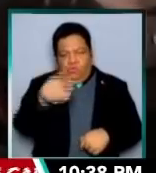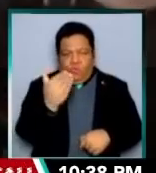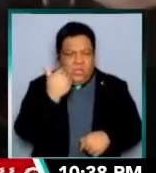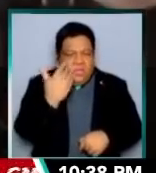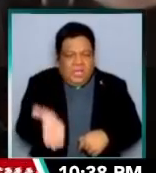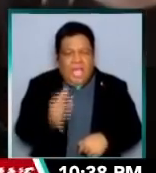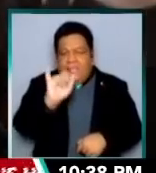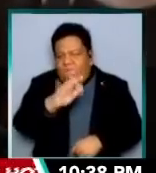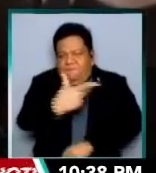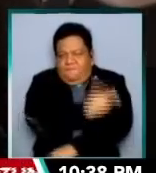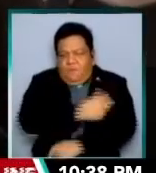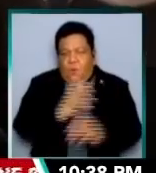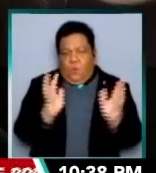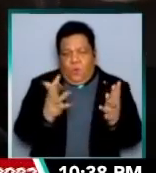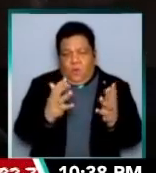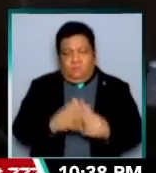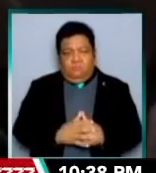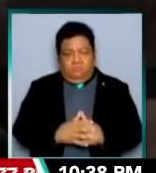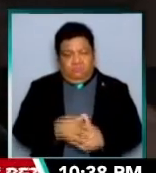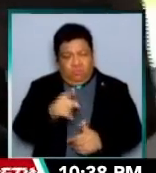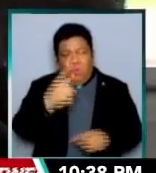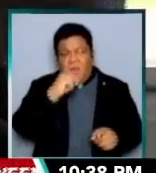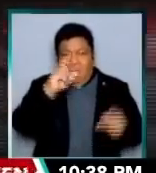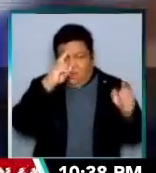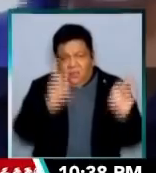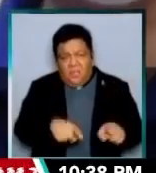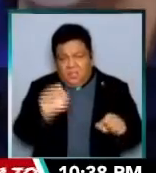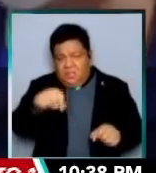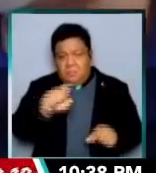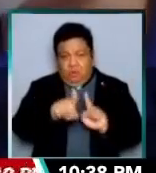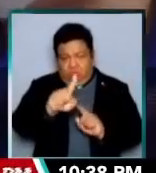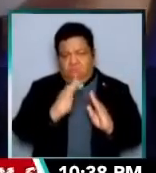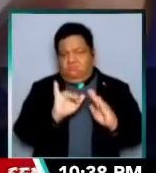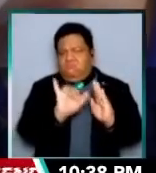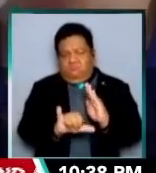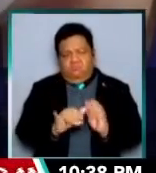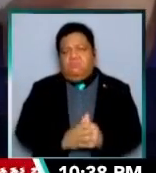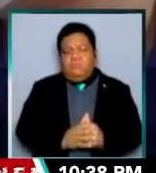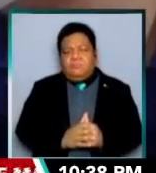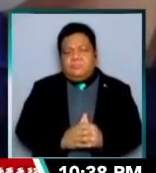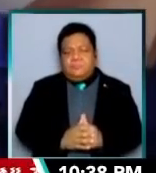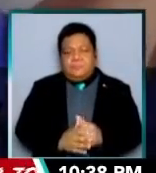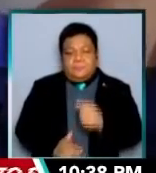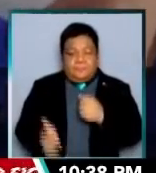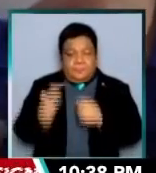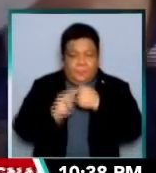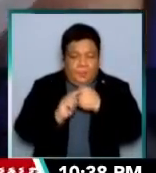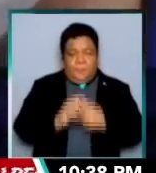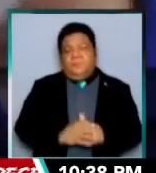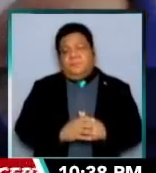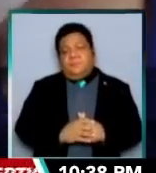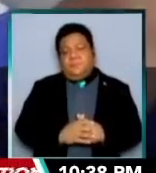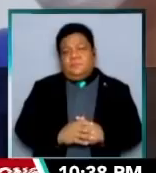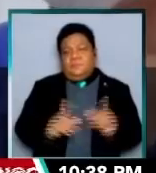bakunado. Pwede kang kontra sa vaccination, pero huwag kang lalabas. Sa pamamagitan naman ng social media, isa sa ipinost ni Doc